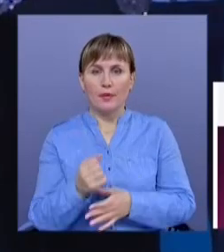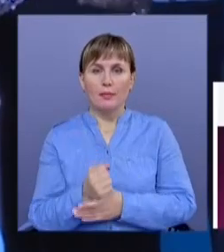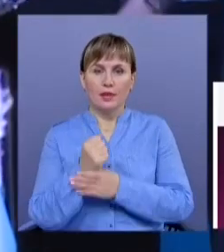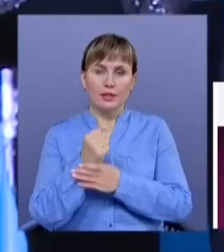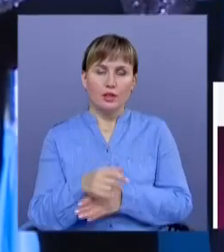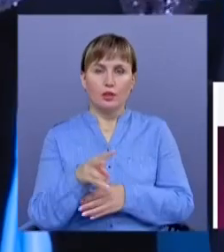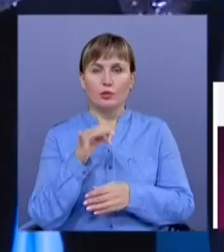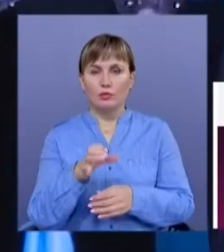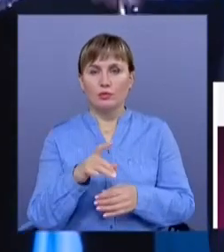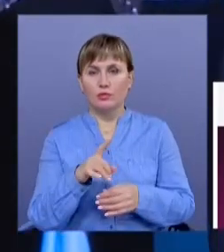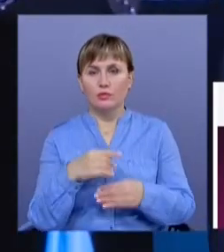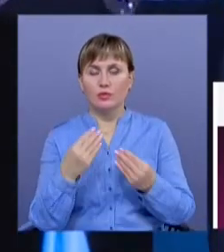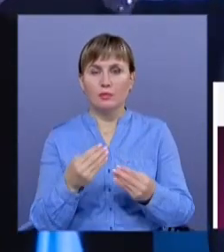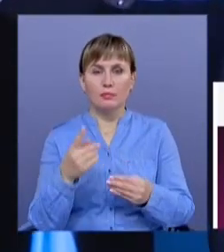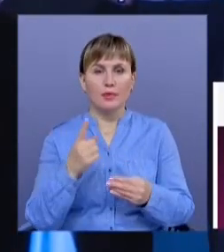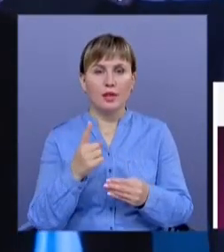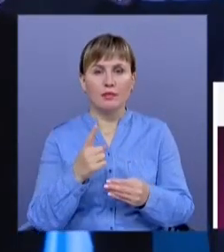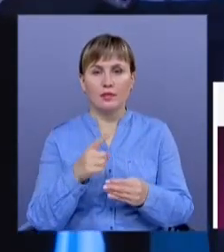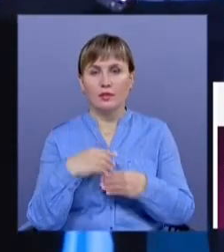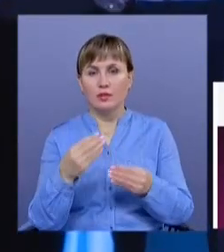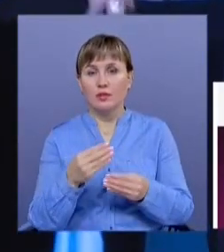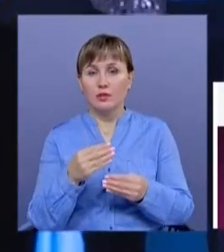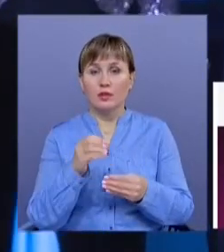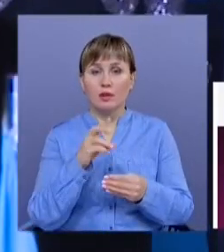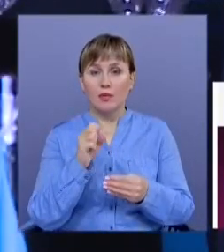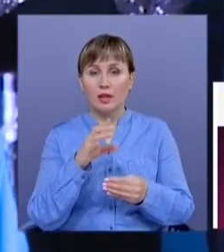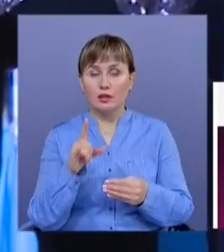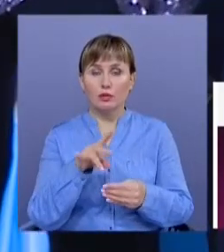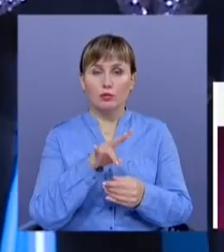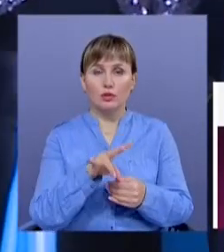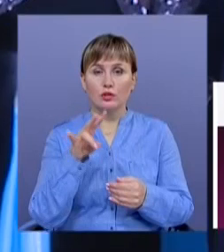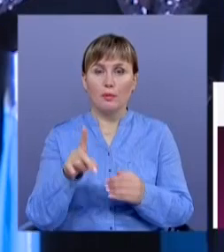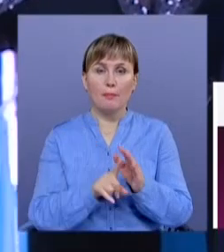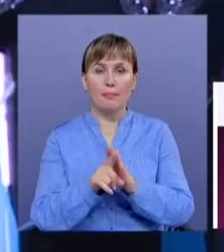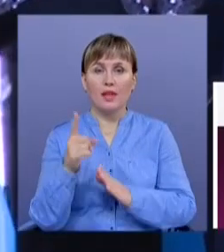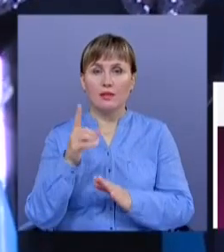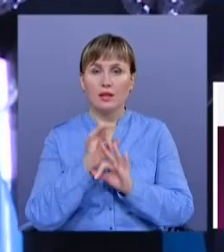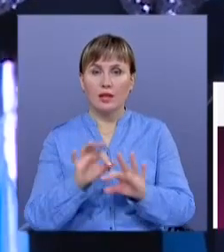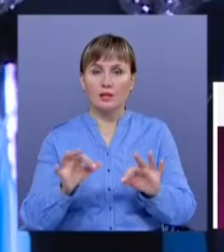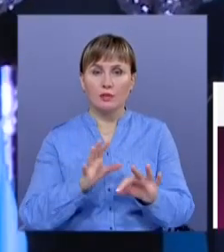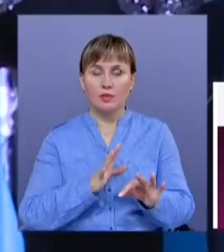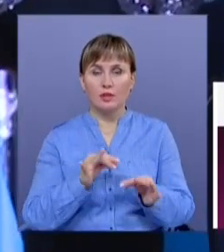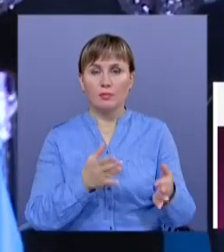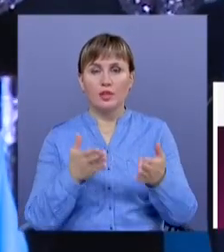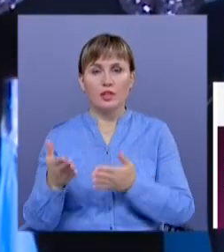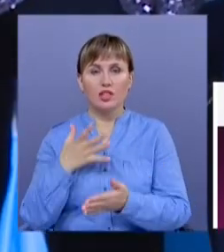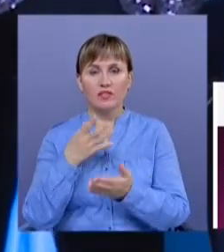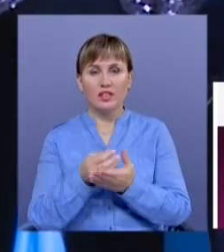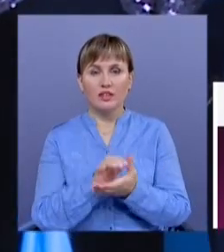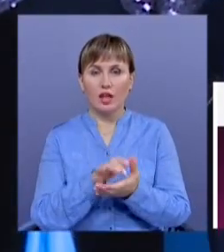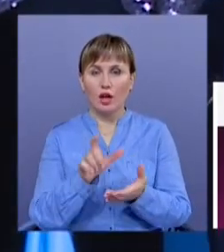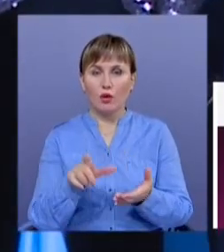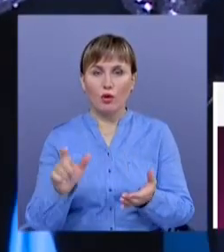поддерживали курс, заданный первым президентом страны Ельбасе Нурсултаном Абишевичем Назарбаевым. Приглашайте своих